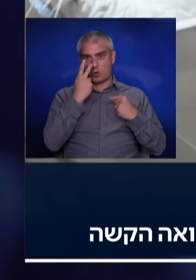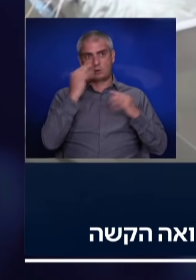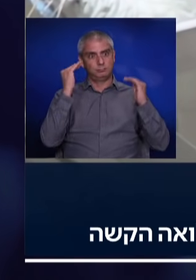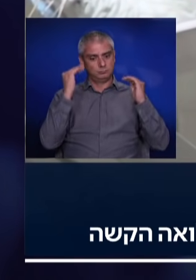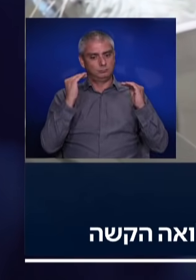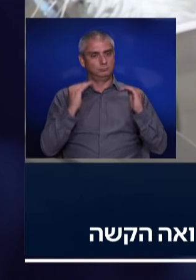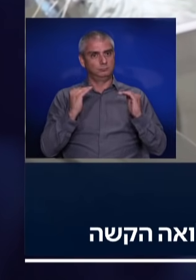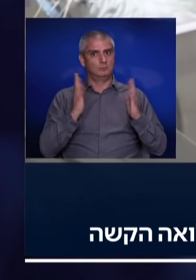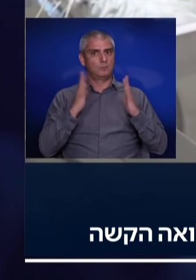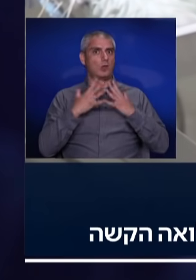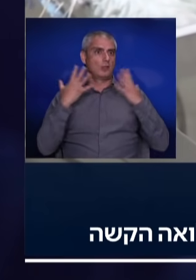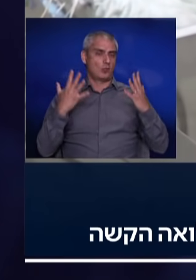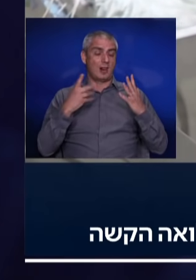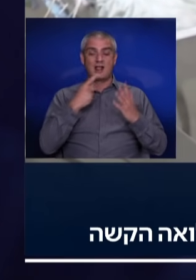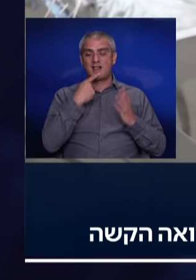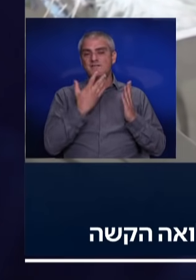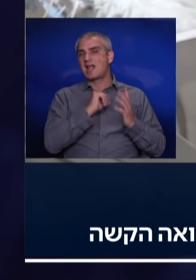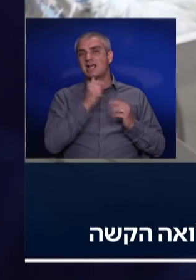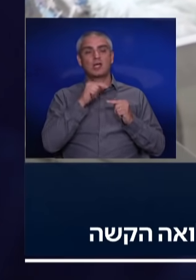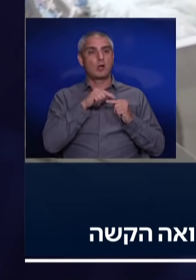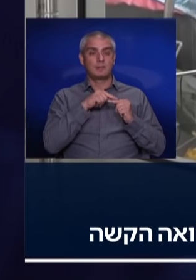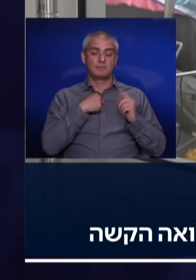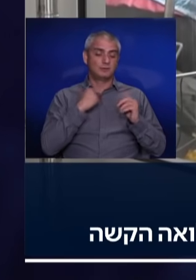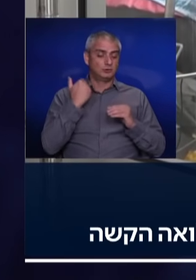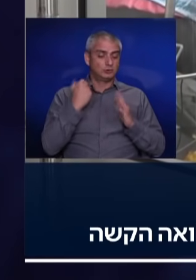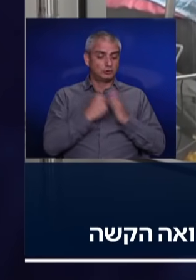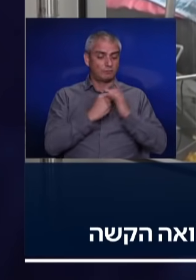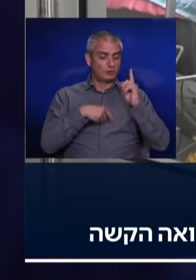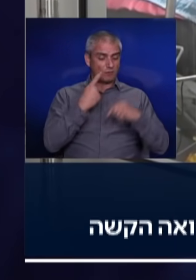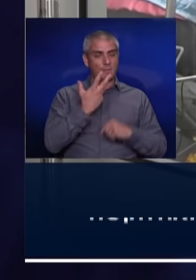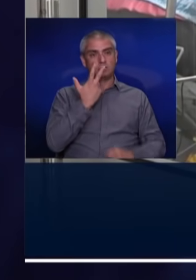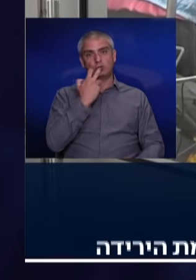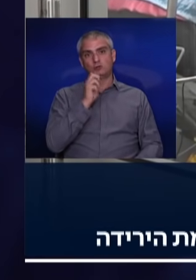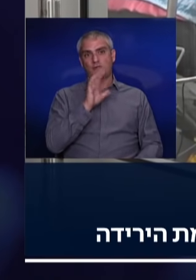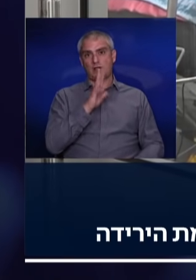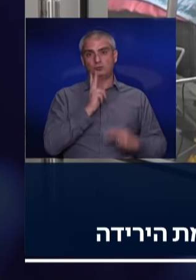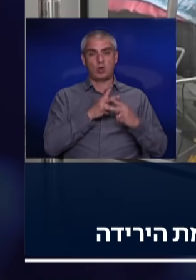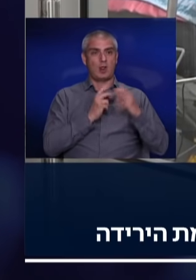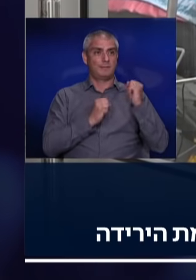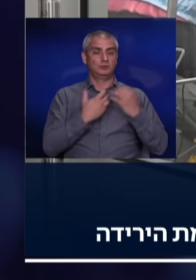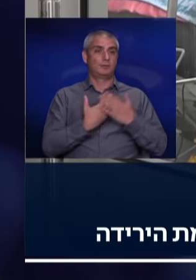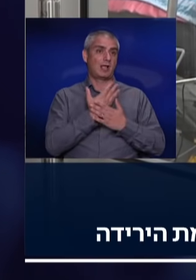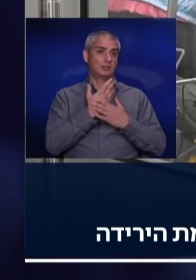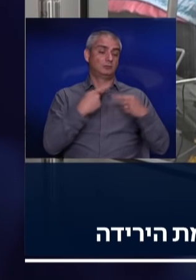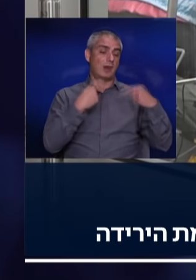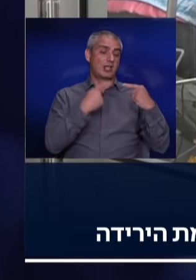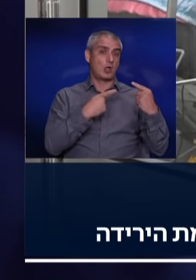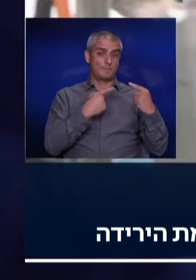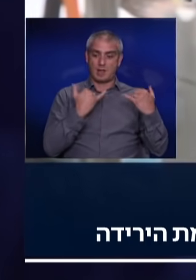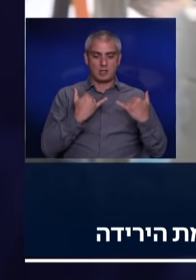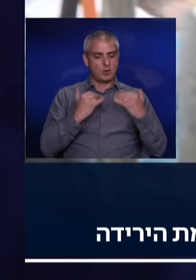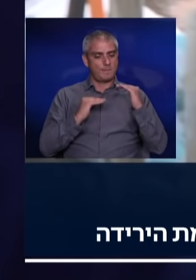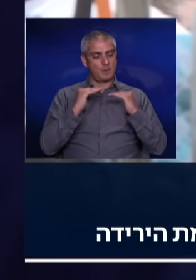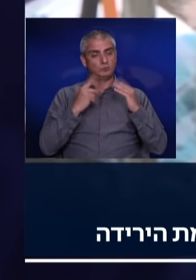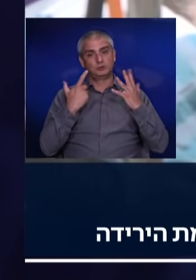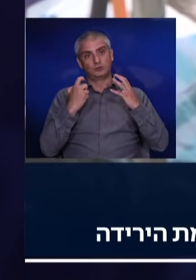כן מאוד דרמטית. לפי התרחיש האופטימי נגיע בסוף שבוע הבא ל-35 חולים קשים חדשים ליום. היום בממוצע זה